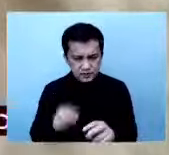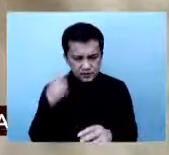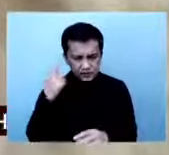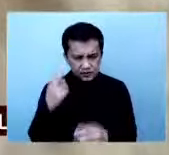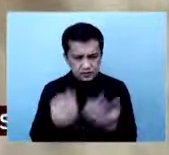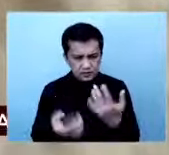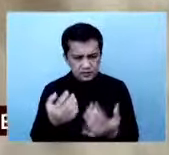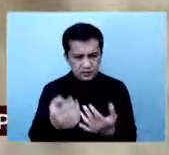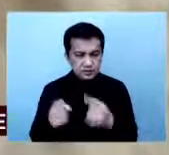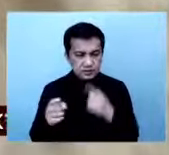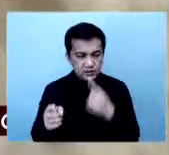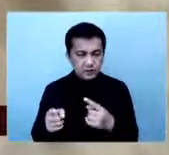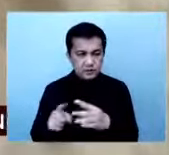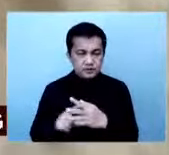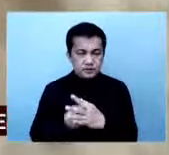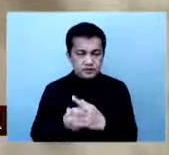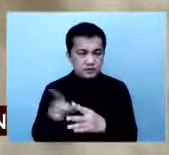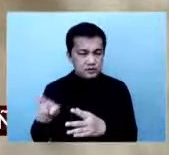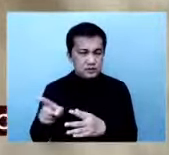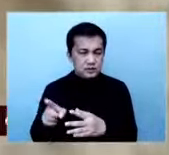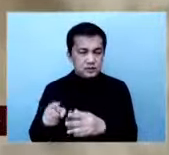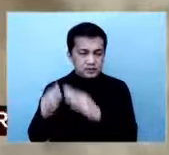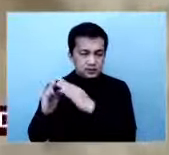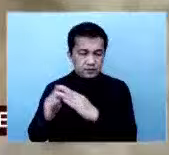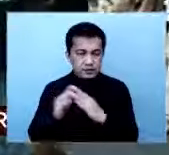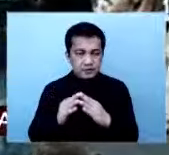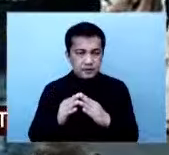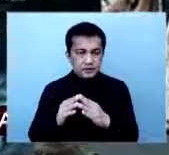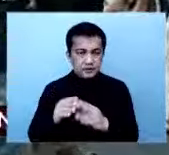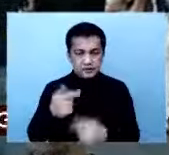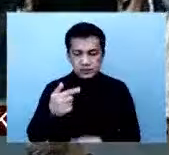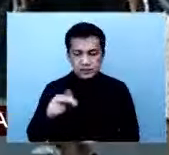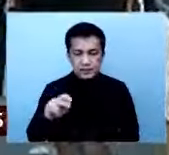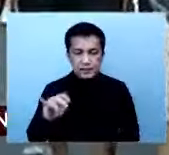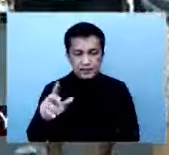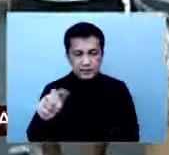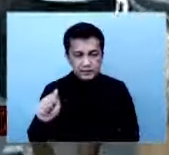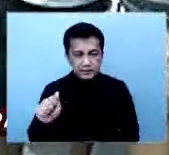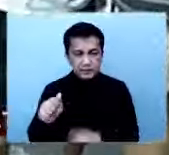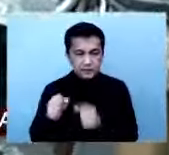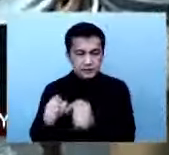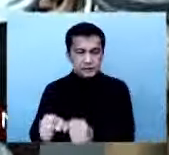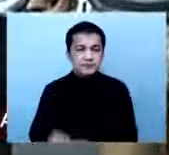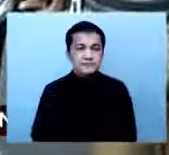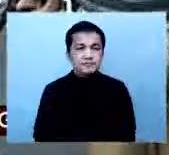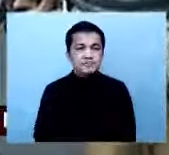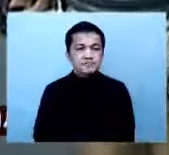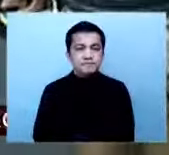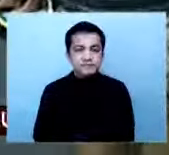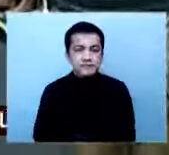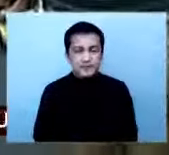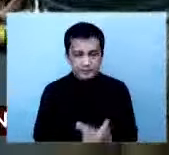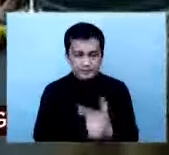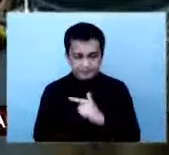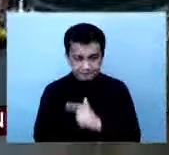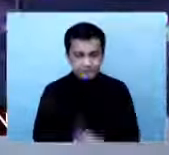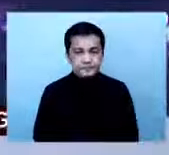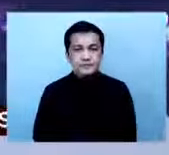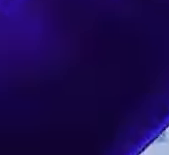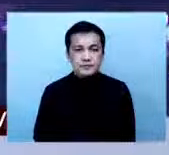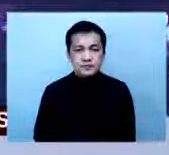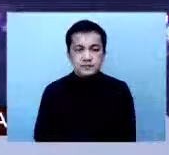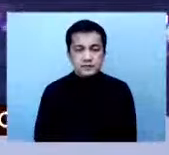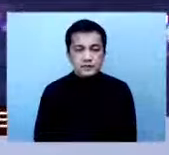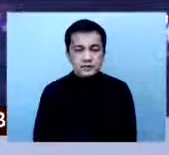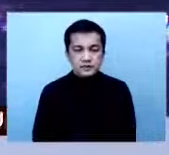sinasabing Nagsimula raw sa isang bahay sa Guevara Street nagbalita frontline bri bas new